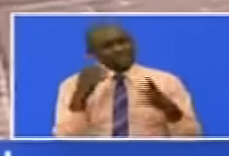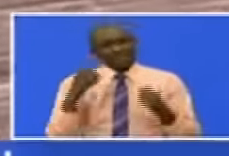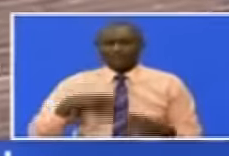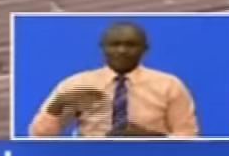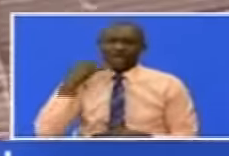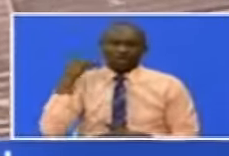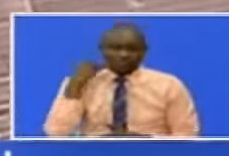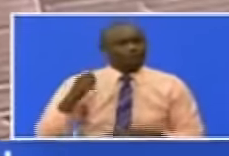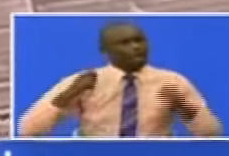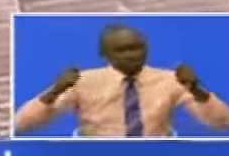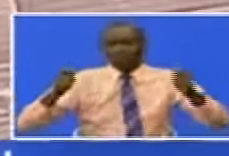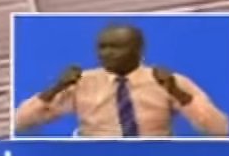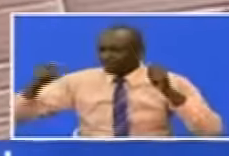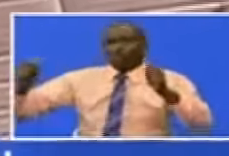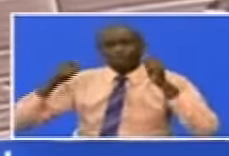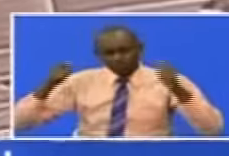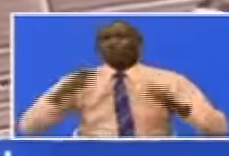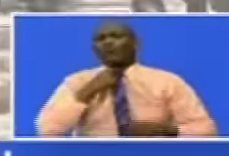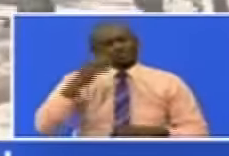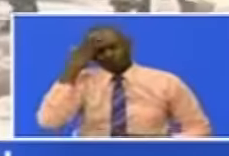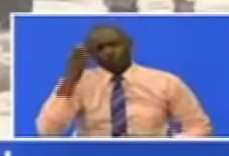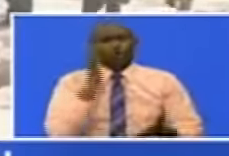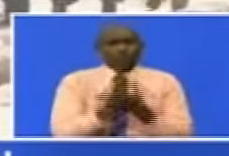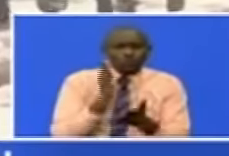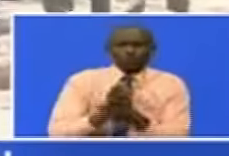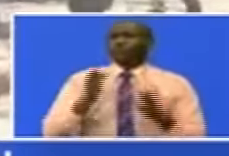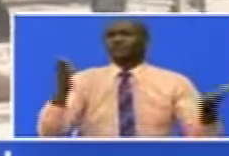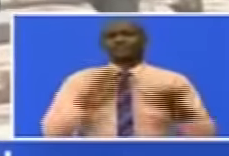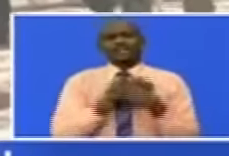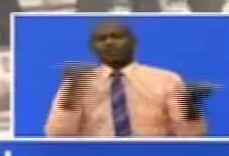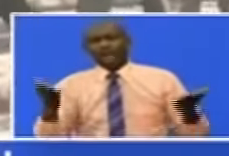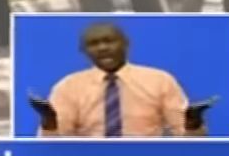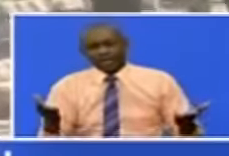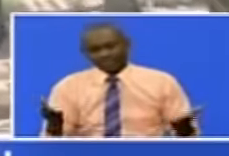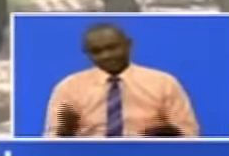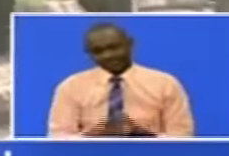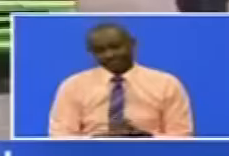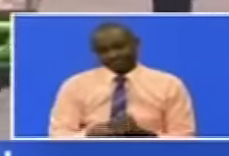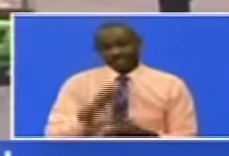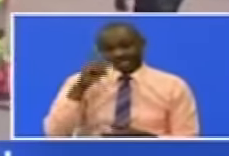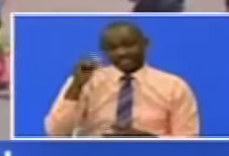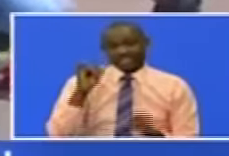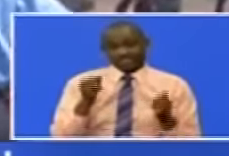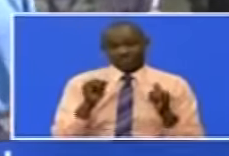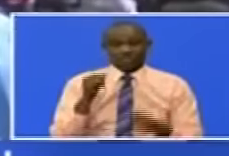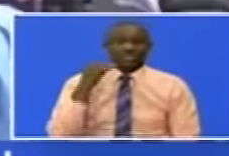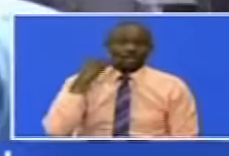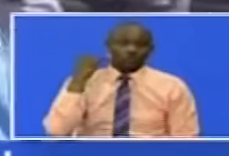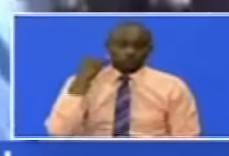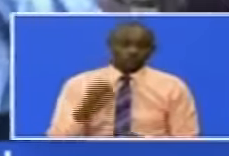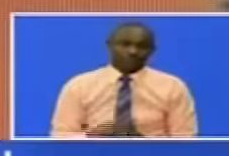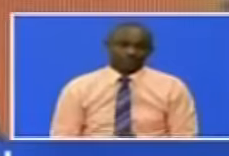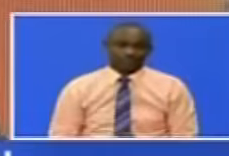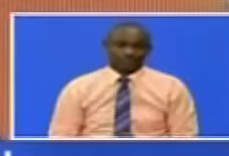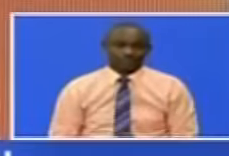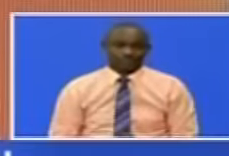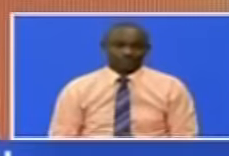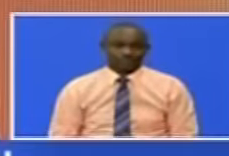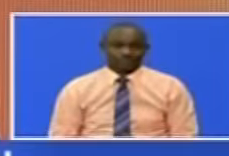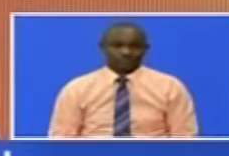Nakuru wamefanya maandamano wakitaka kujua aliko mwenzao. Kamchemenza, KTN News, Nakuru.